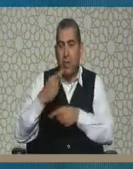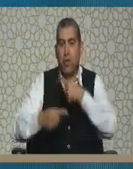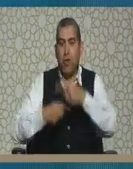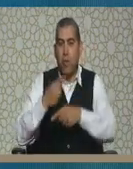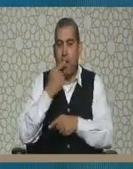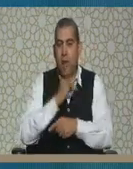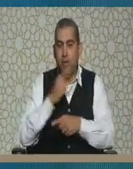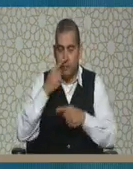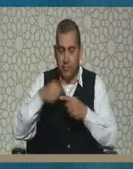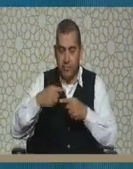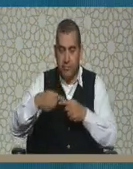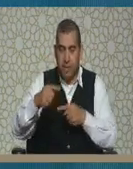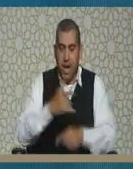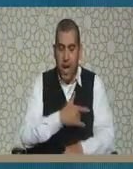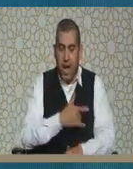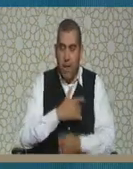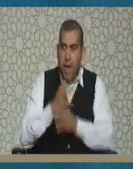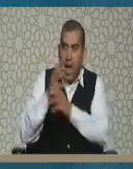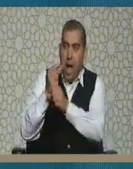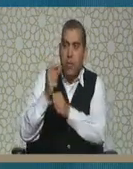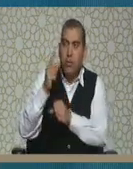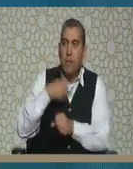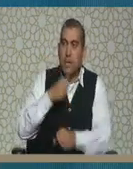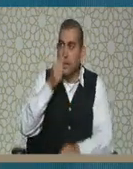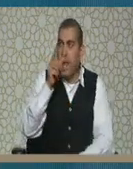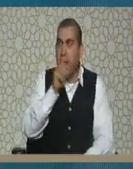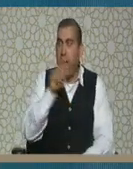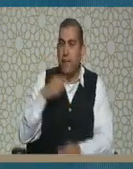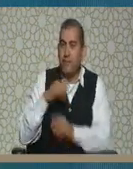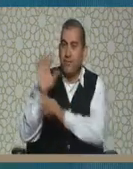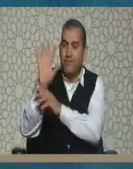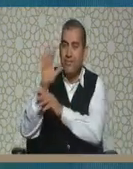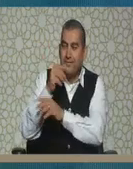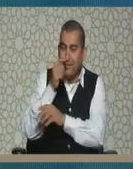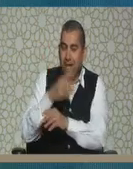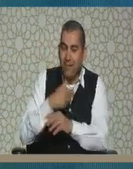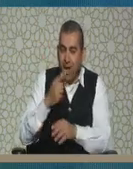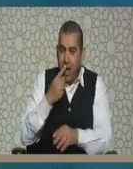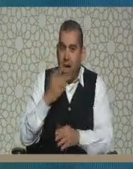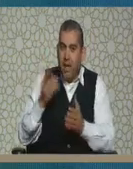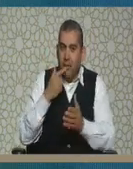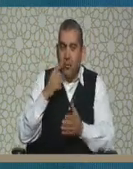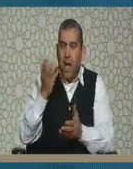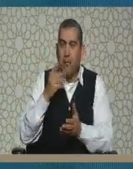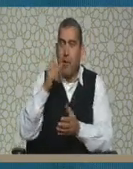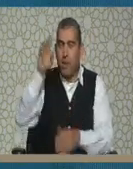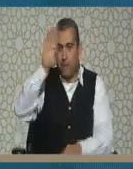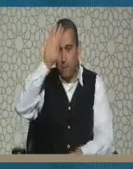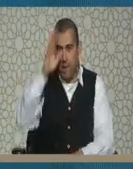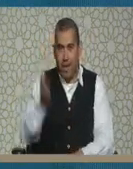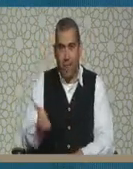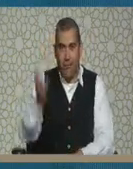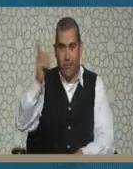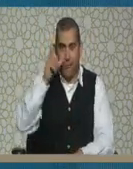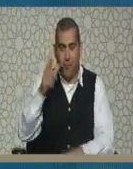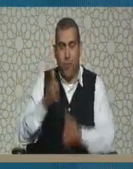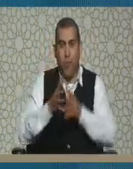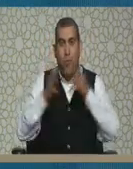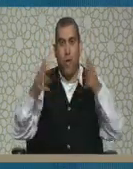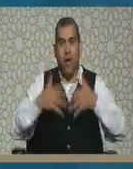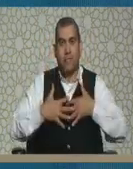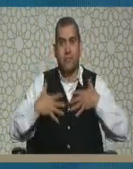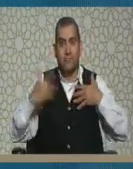هيكون متعلق بمرضاه الله سبحانه وتعالى برضاه وانت تعلم ان هو ملك الملوك وتعلم انه واسع وتعلم